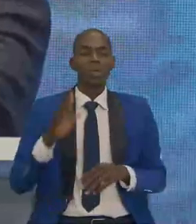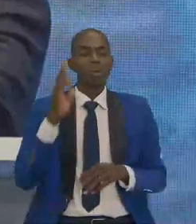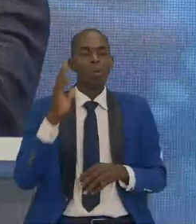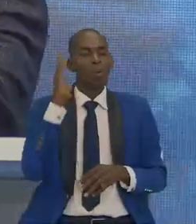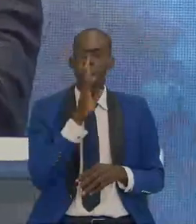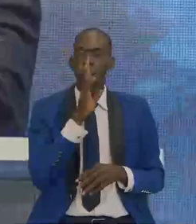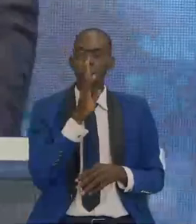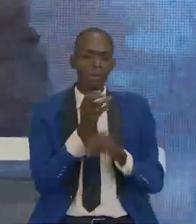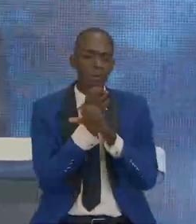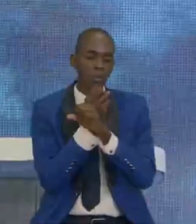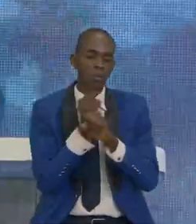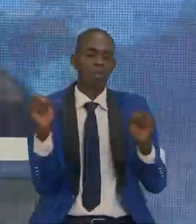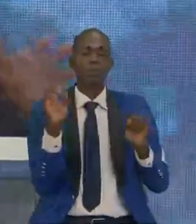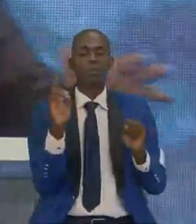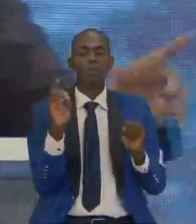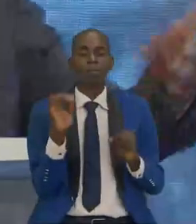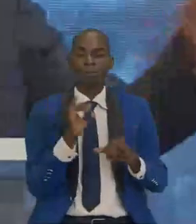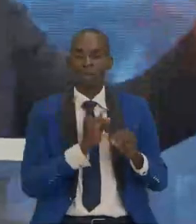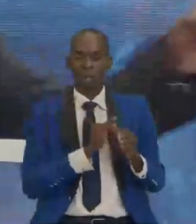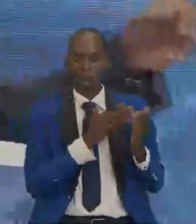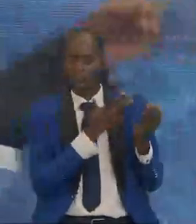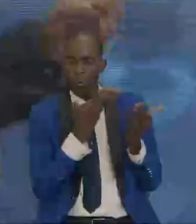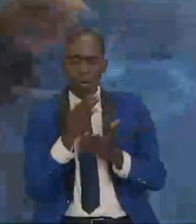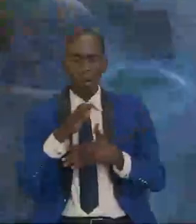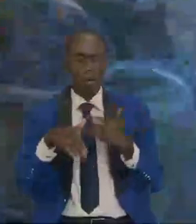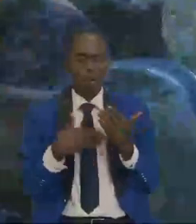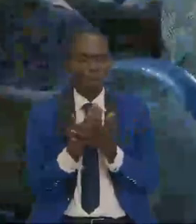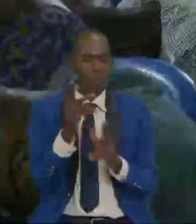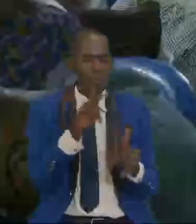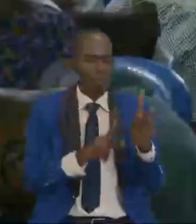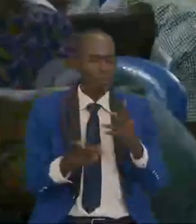invoquera le nom du Seigneur sera sauvé.